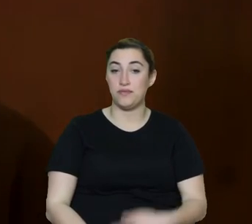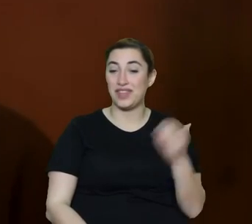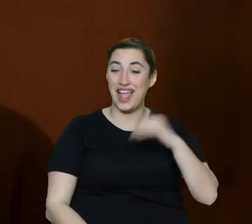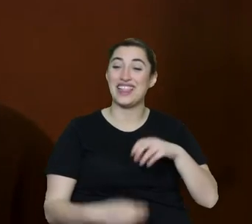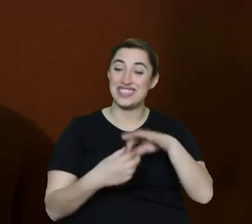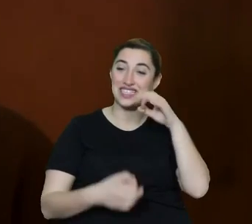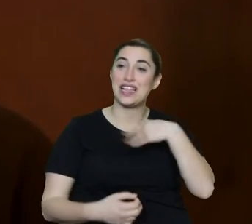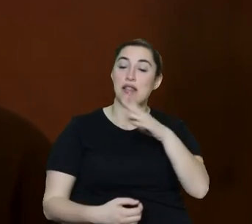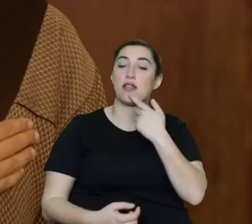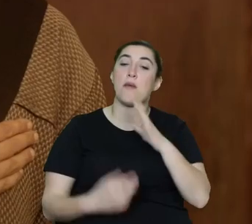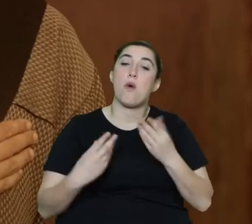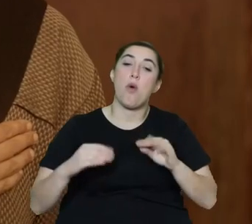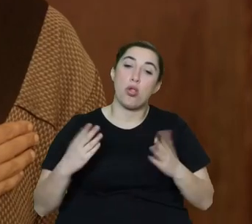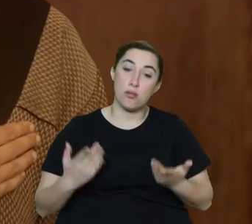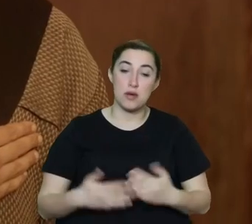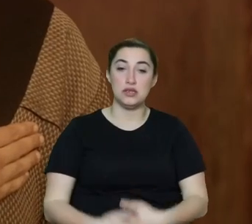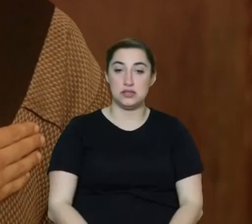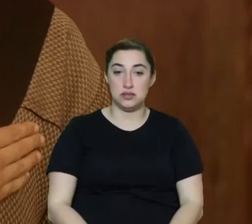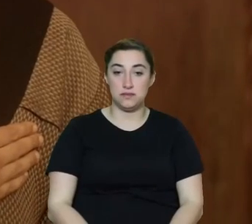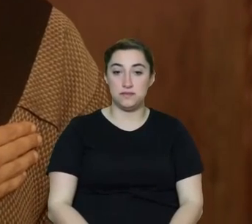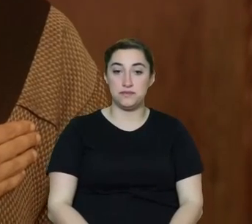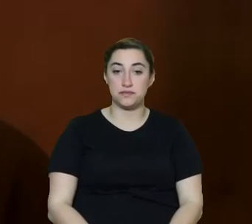Gelene git demek olmaz.